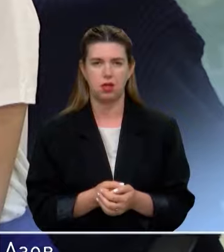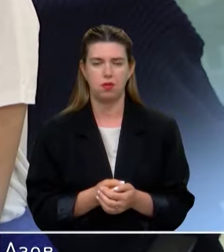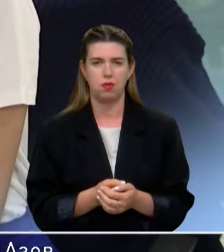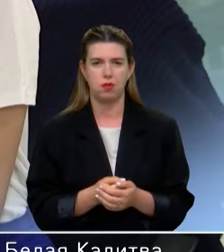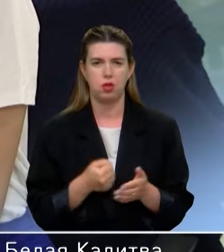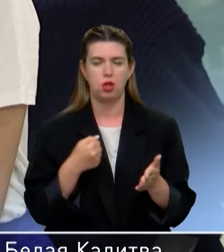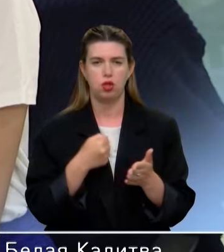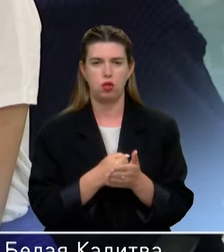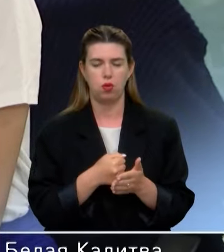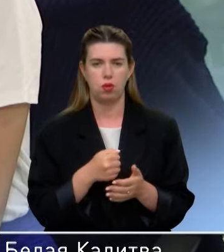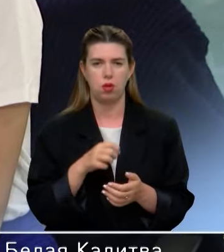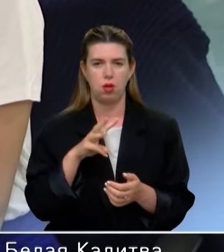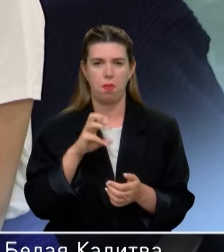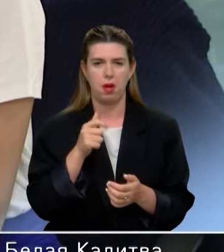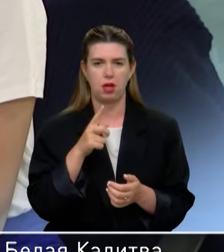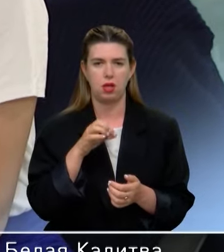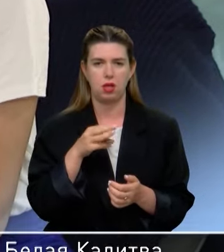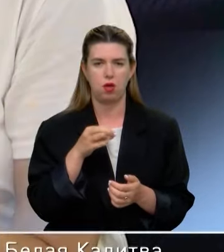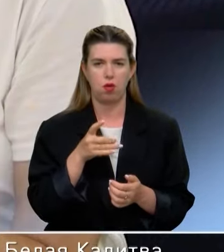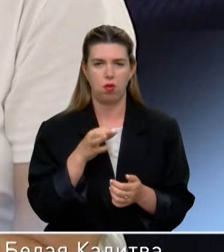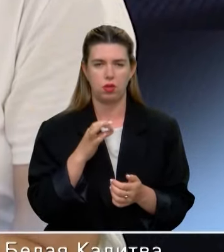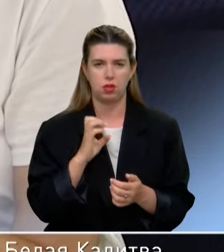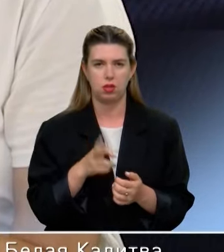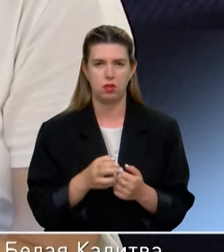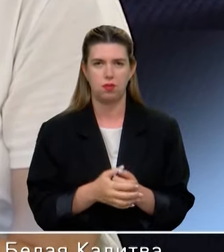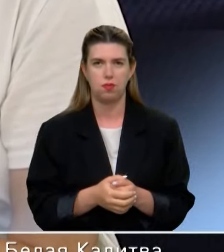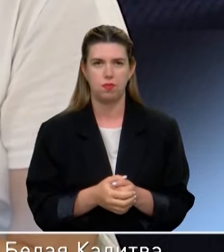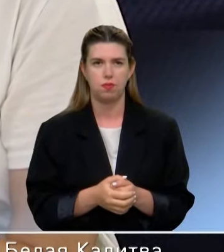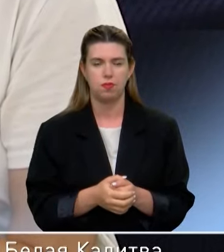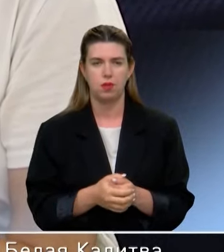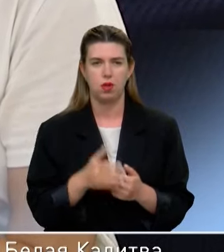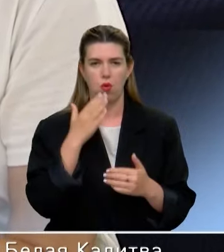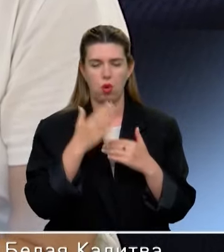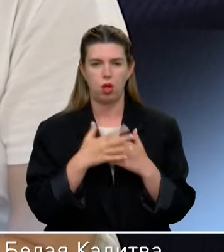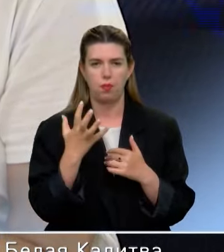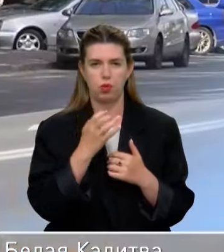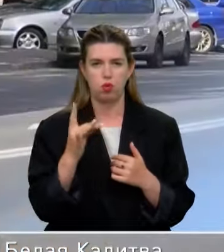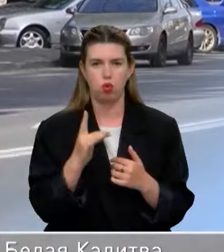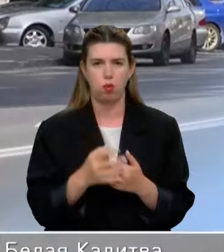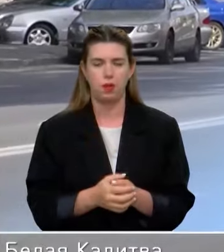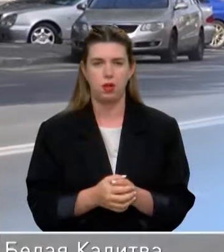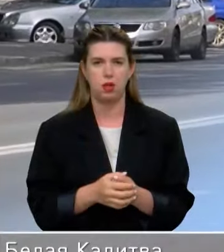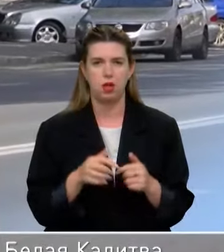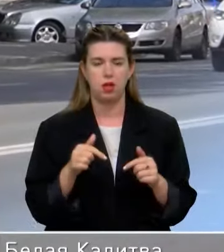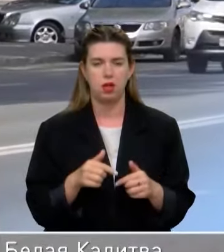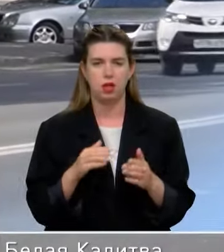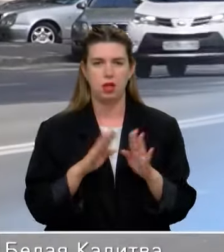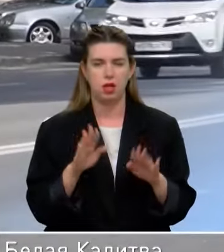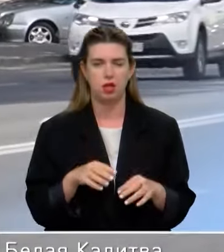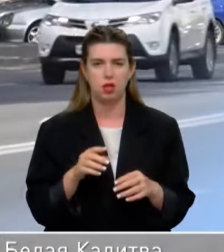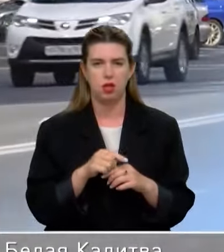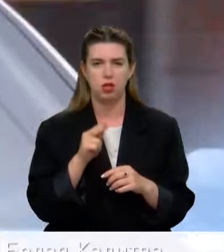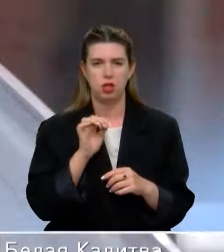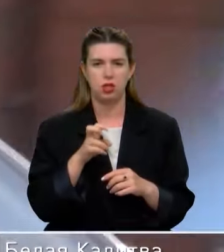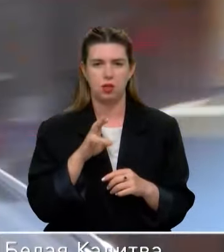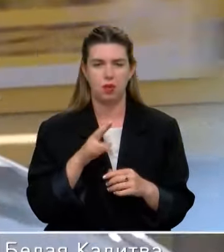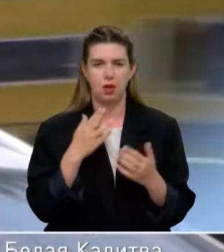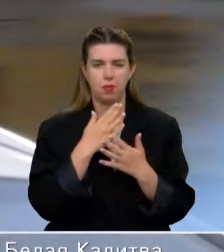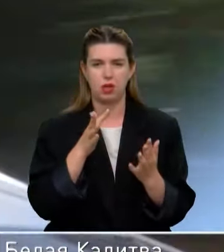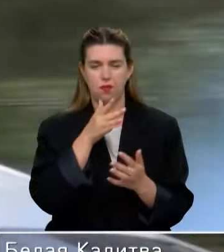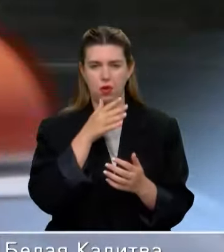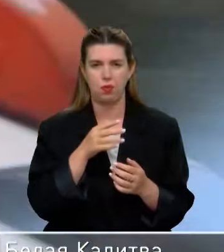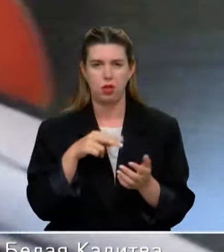Красноармейская нето Горская Ну около 500 руб и это даже не час-пик в последнее